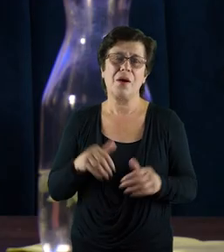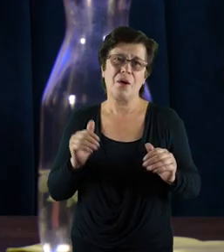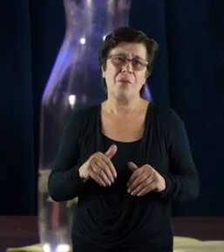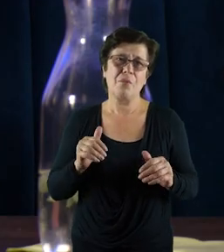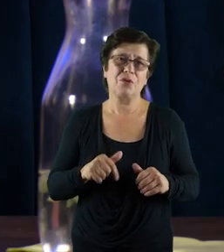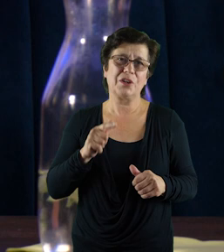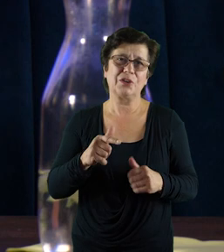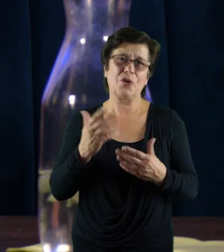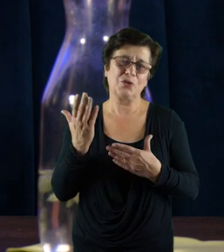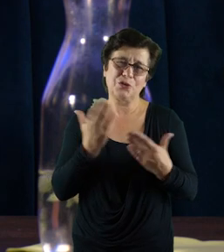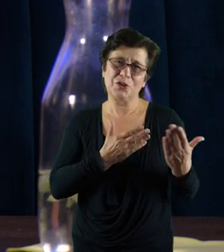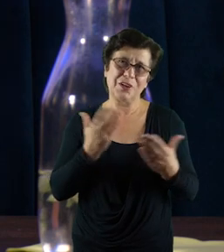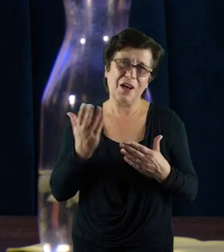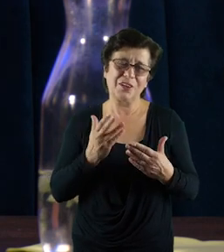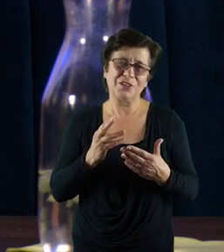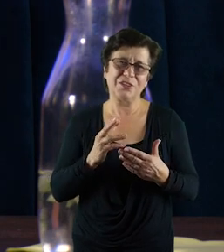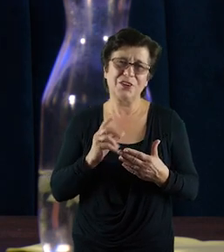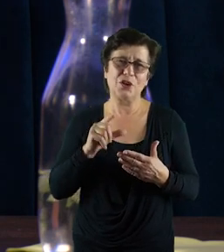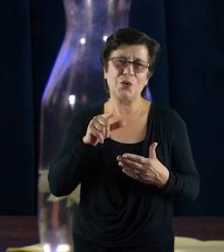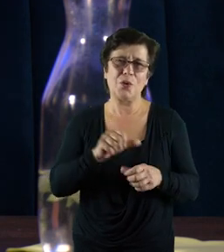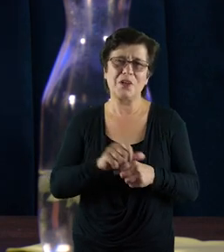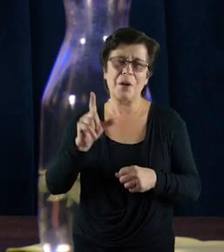to czytać jako plagiat, ale myślę, że to jest